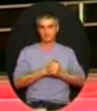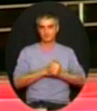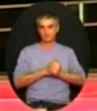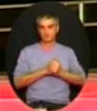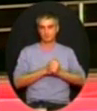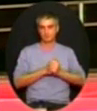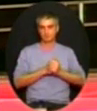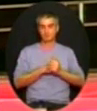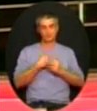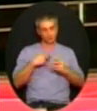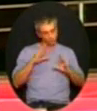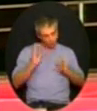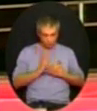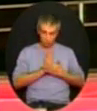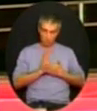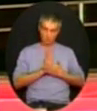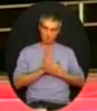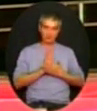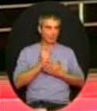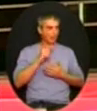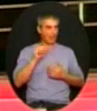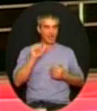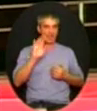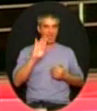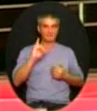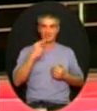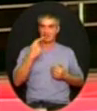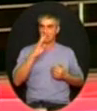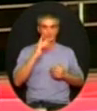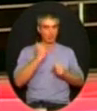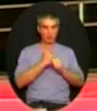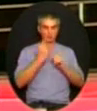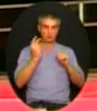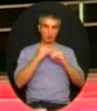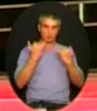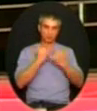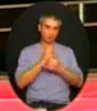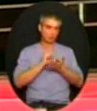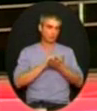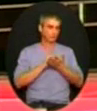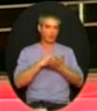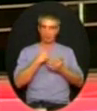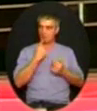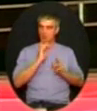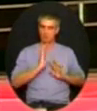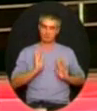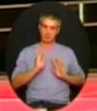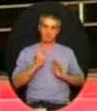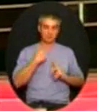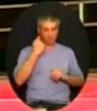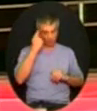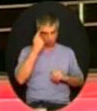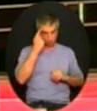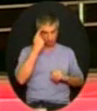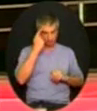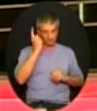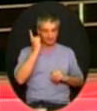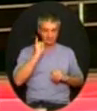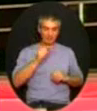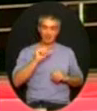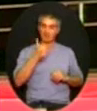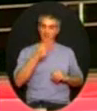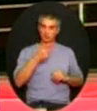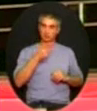אנחנו גם מוכנים ונערכים. כדי שאבי גבאי לא יעשה עוד טעויות? חס וחלילה, לא אמרתי דבר כזה. אני חושבת שנכון, קודם